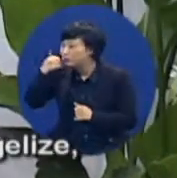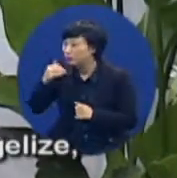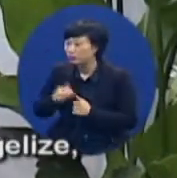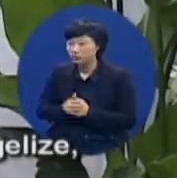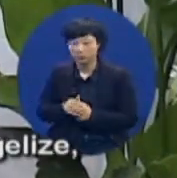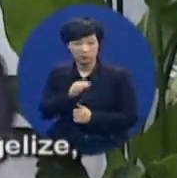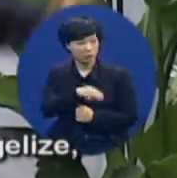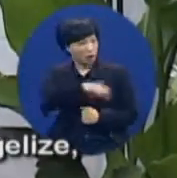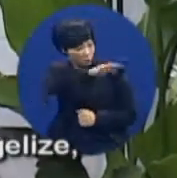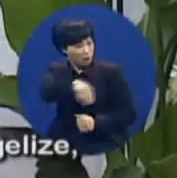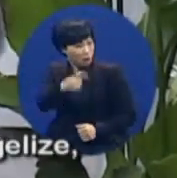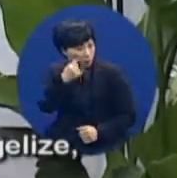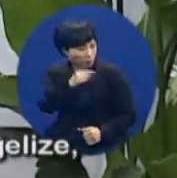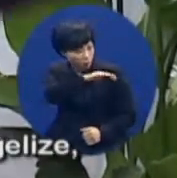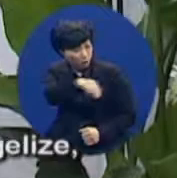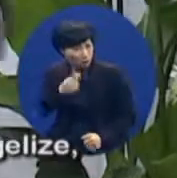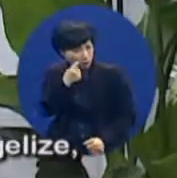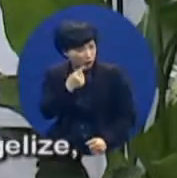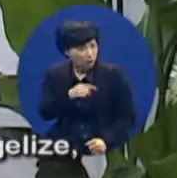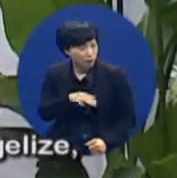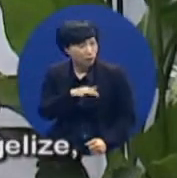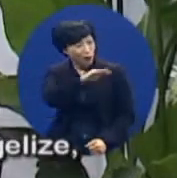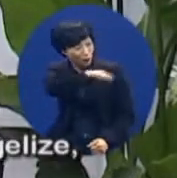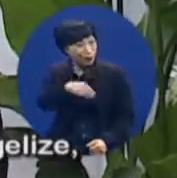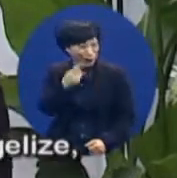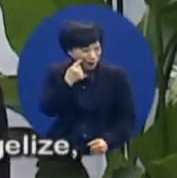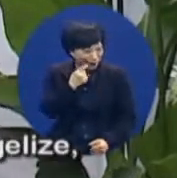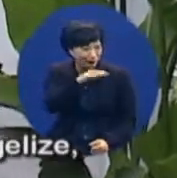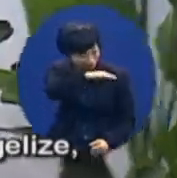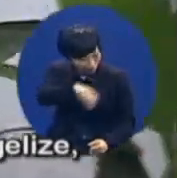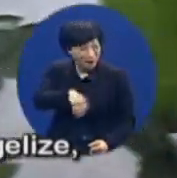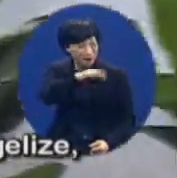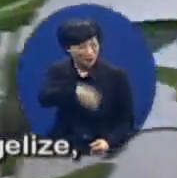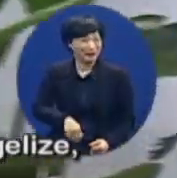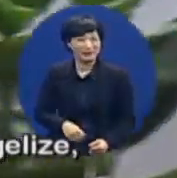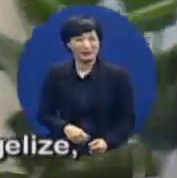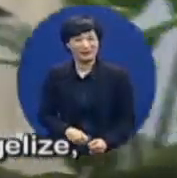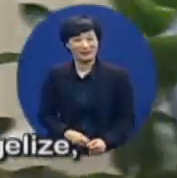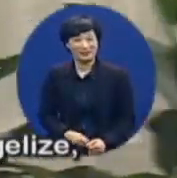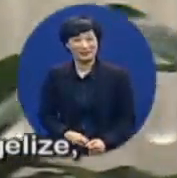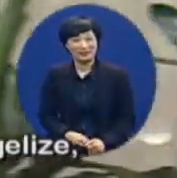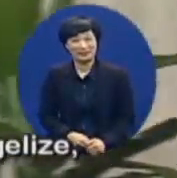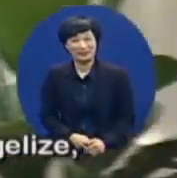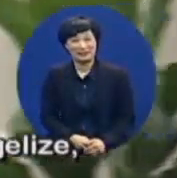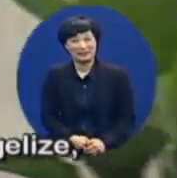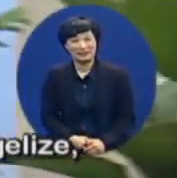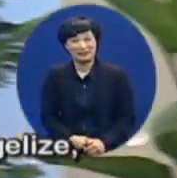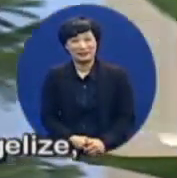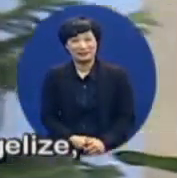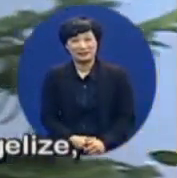와파 와서 보고 말해 와파 와파 와파